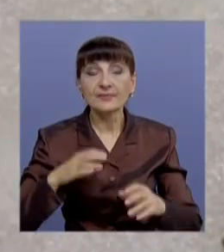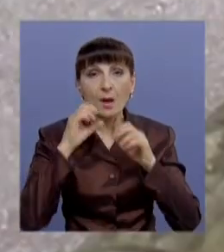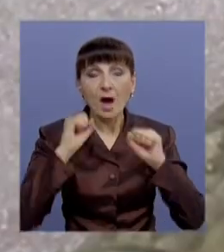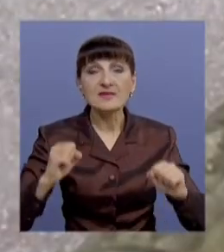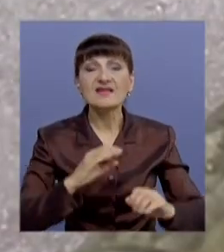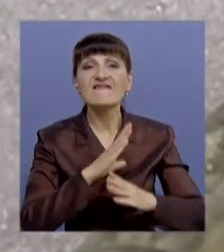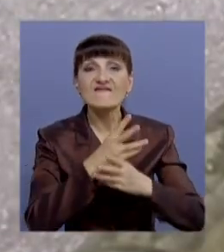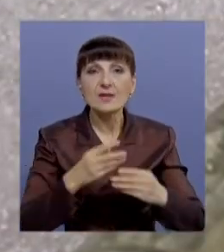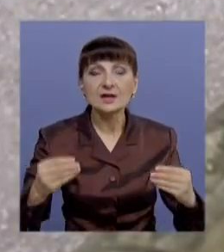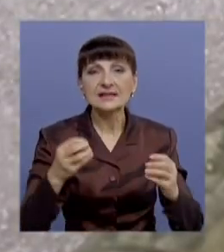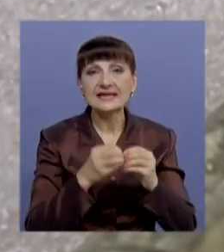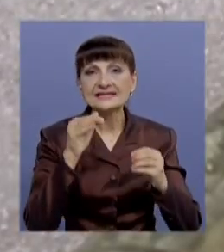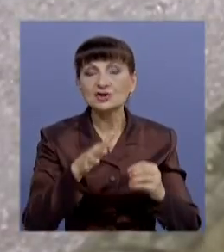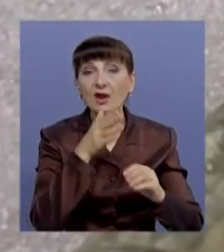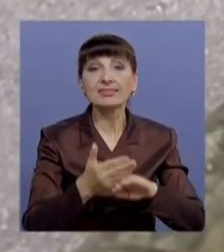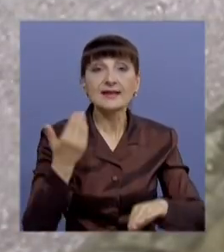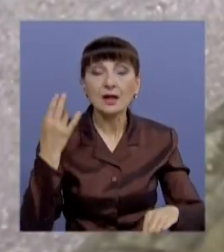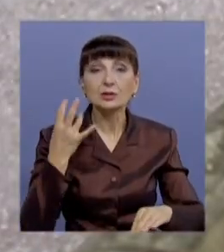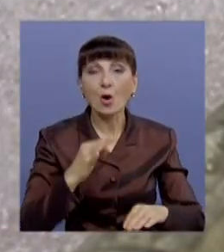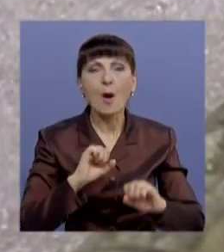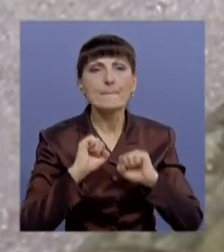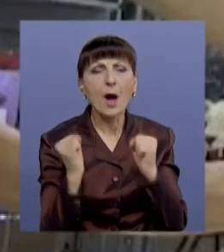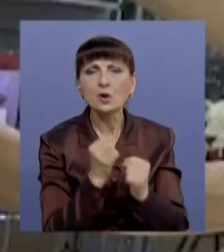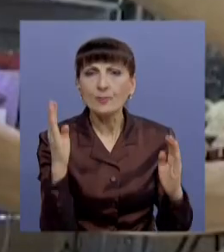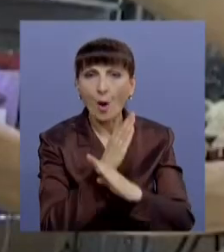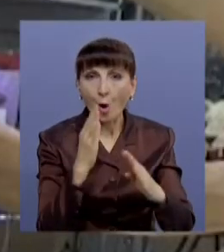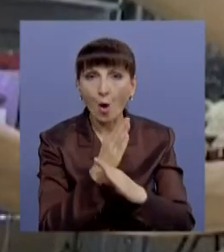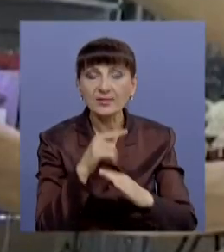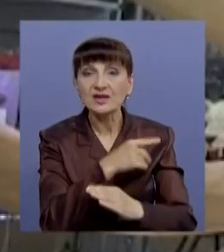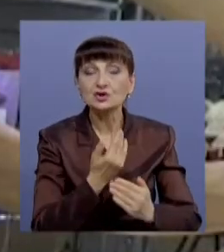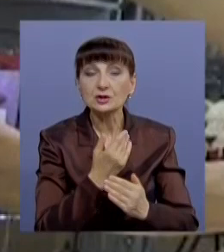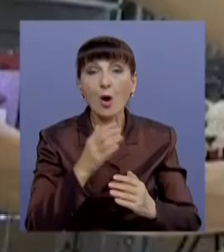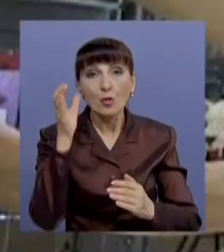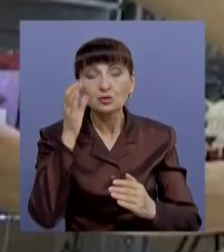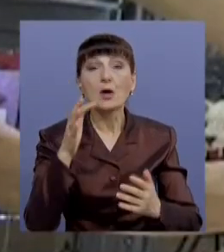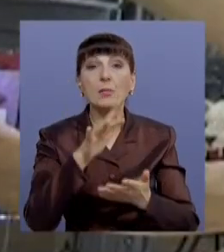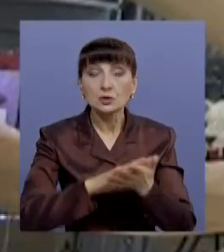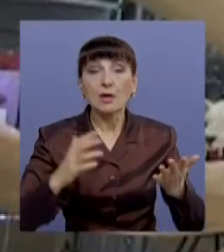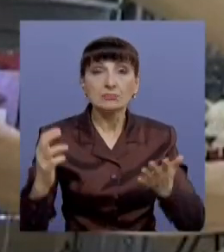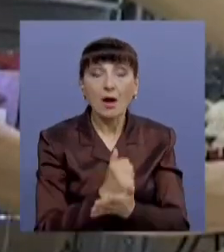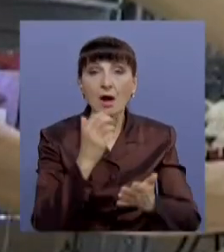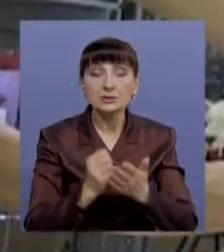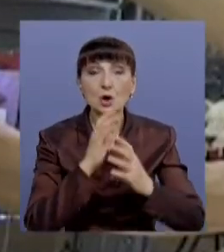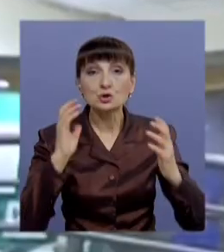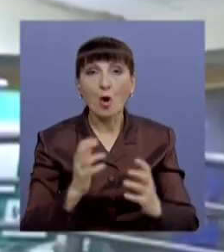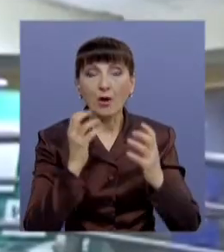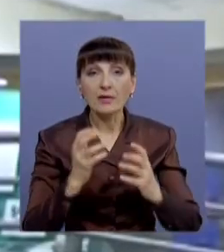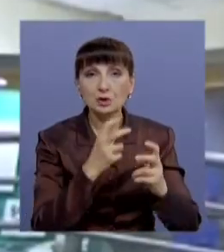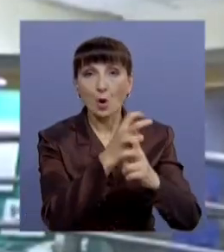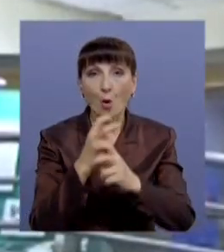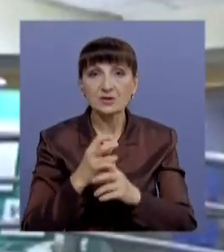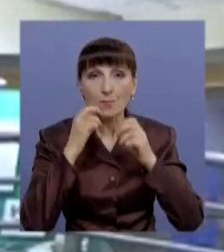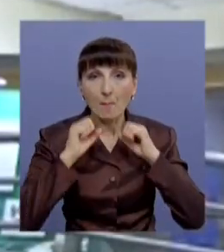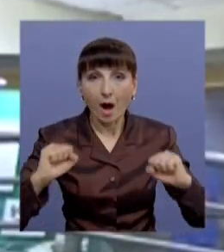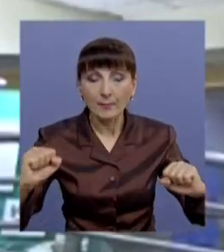вымерли около 10 тысяч лет назад. Однако благодаря морозному климату, в котором они жили, ученые продолжают находить хорошо сохранившиеся останки.